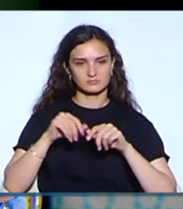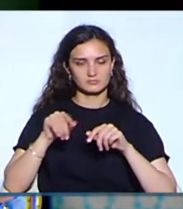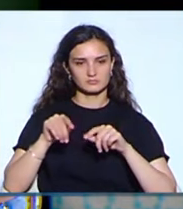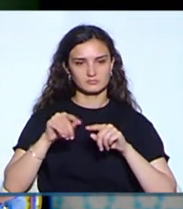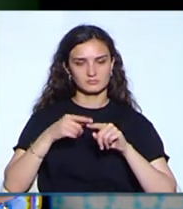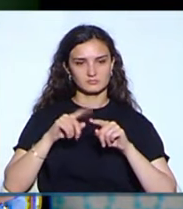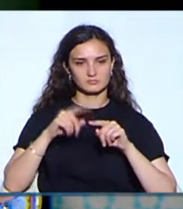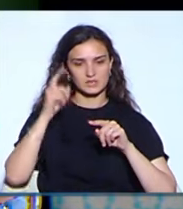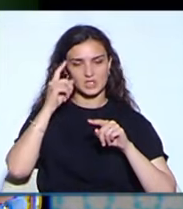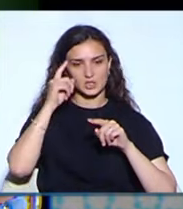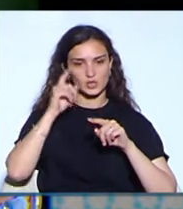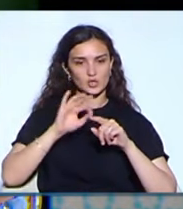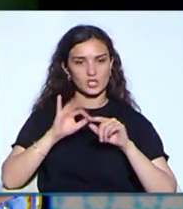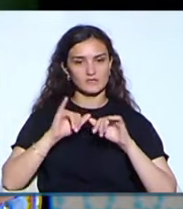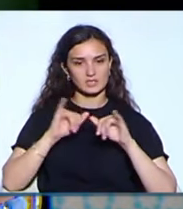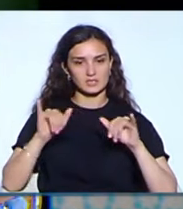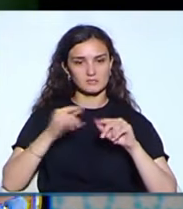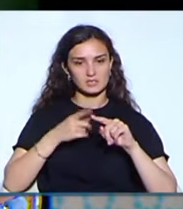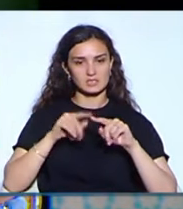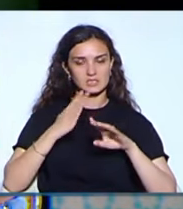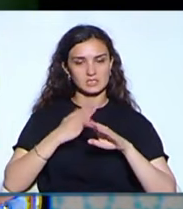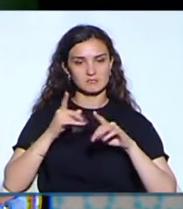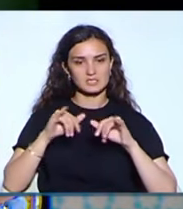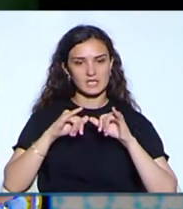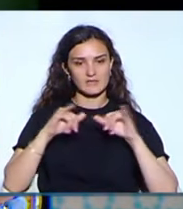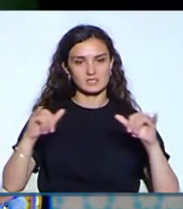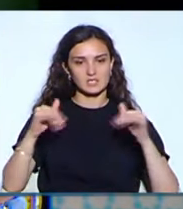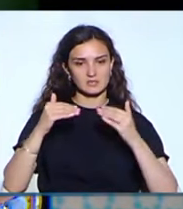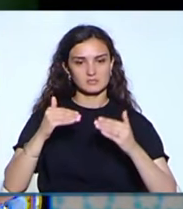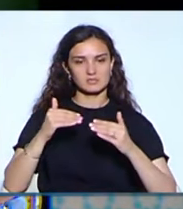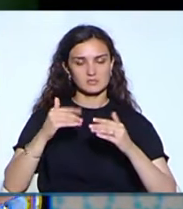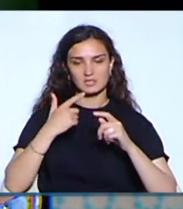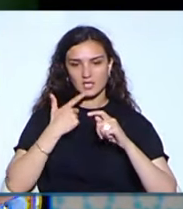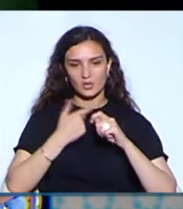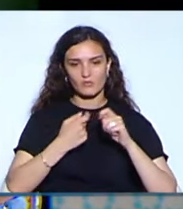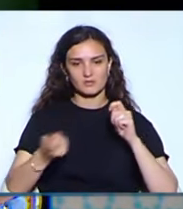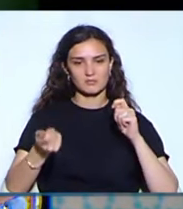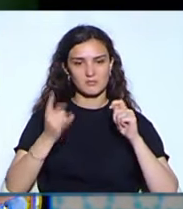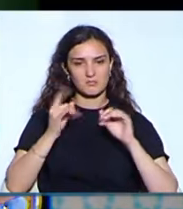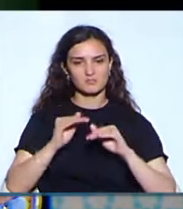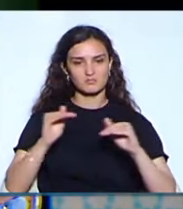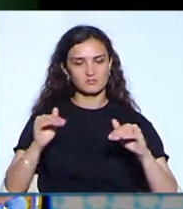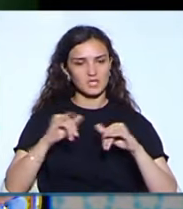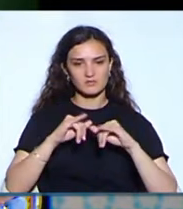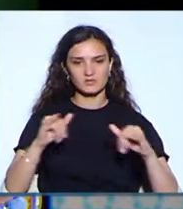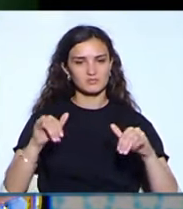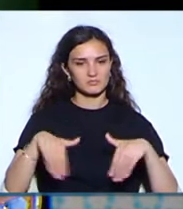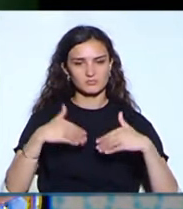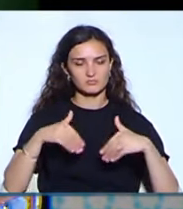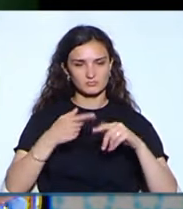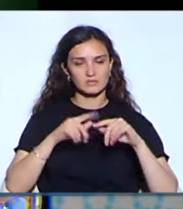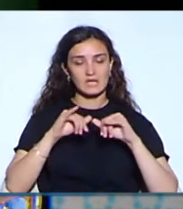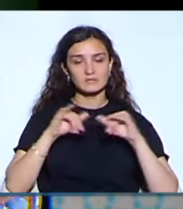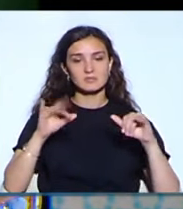მეთვალყურეობას, ნეიროგანვითარებას? ეს არის განვითარების დაყოვნების მქონე ბავშვების, ან განვითარების